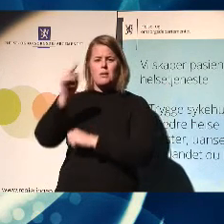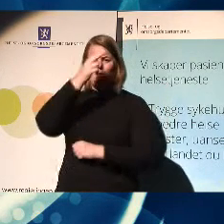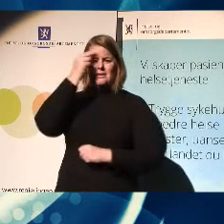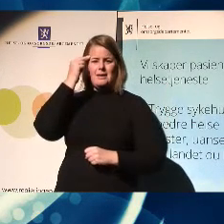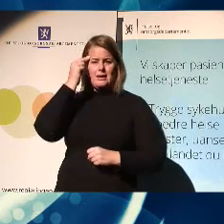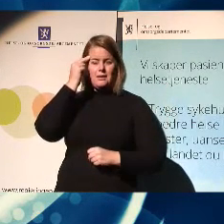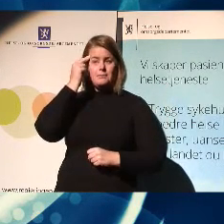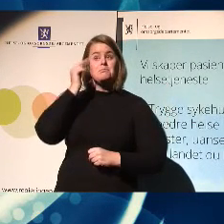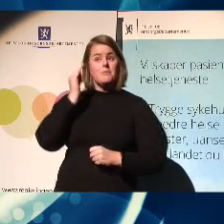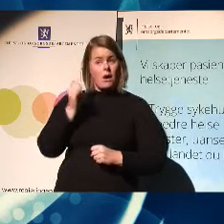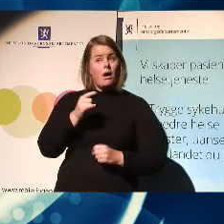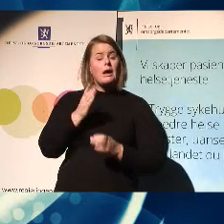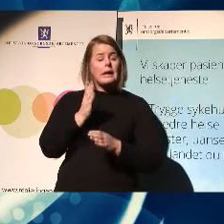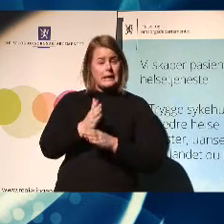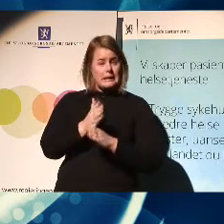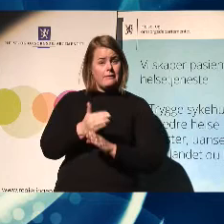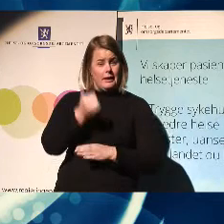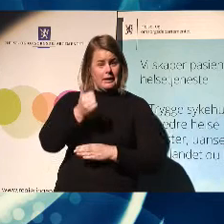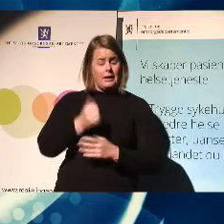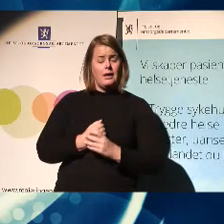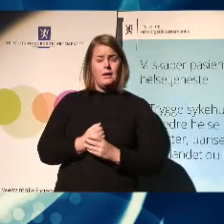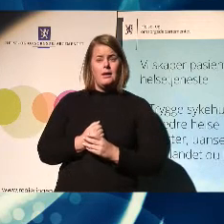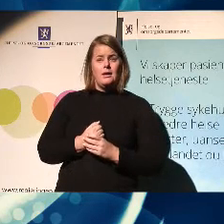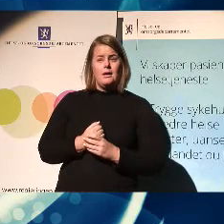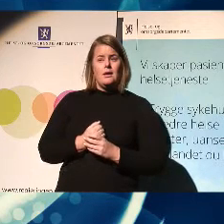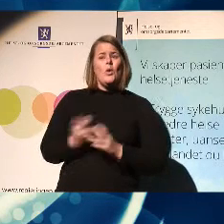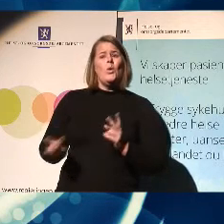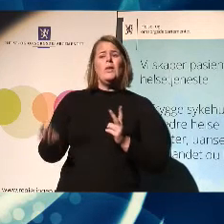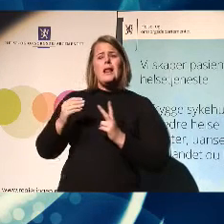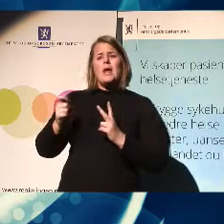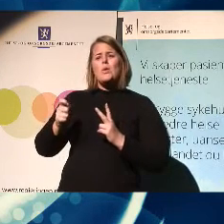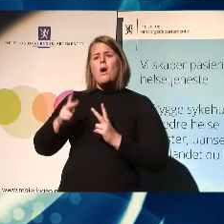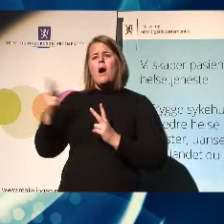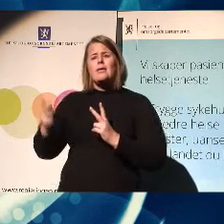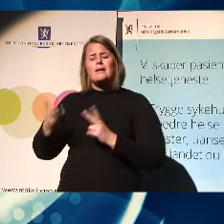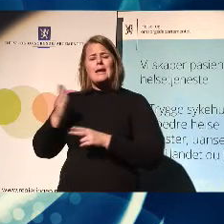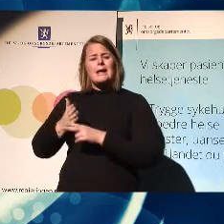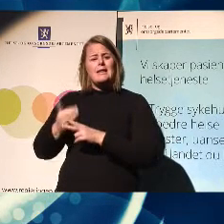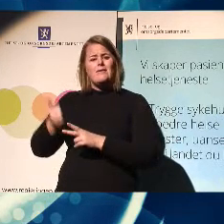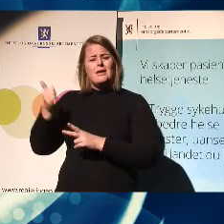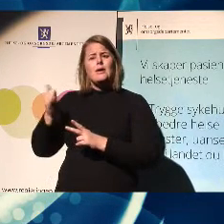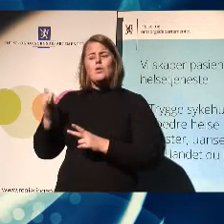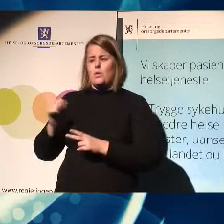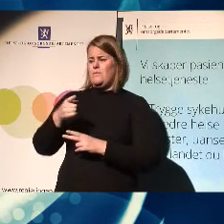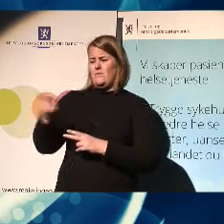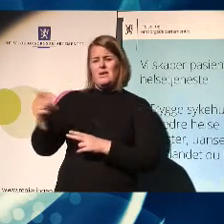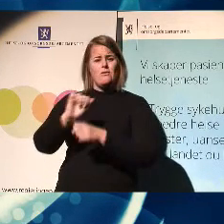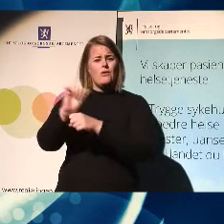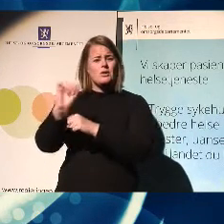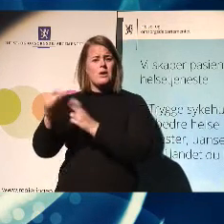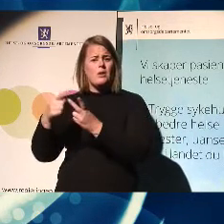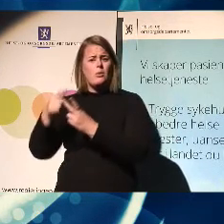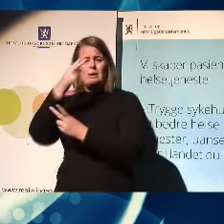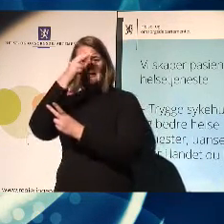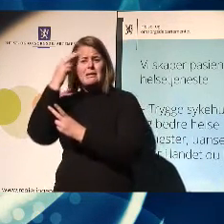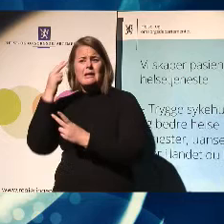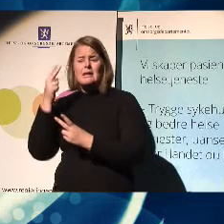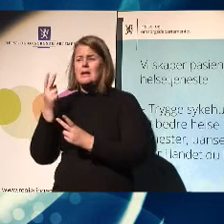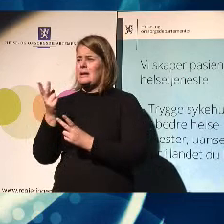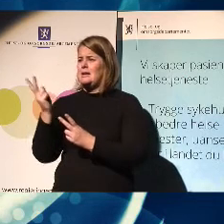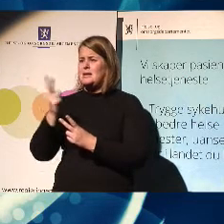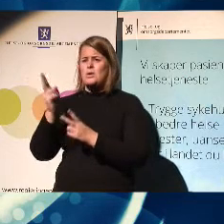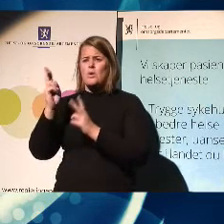og riktig. Men det som også viktig og riktig, det å forstå at også forsvar og politi helt avhengig av